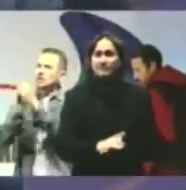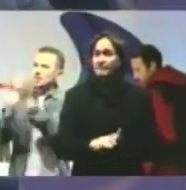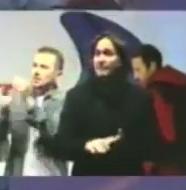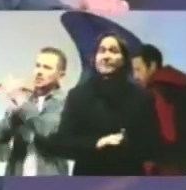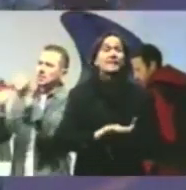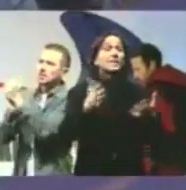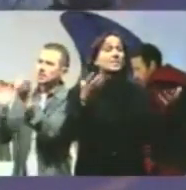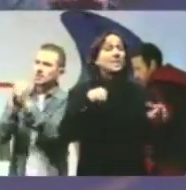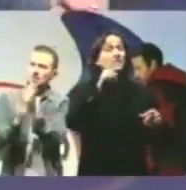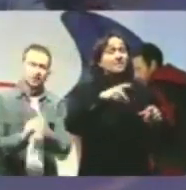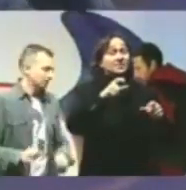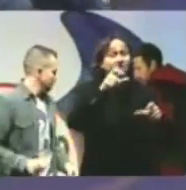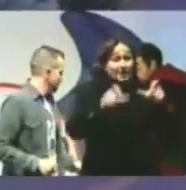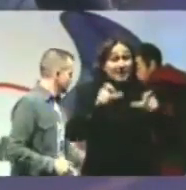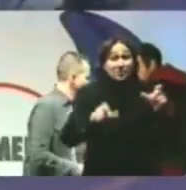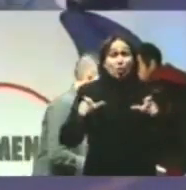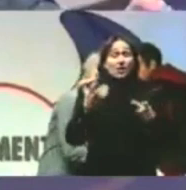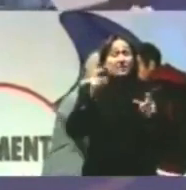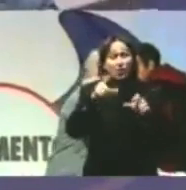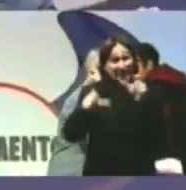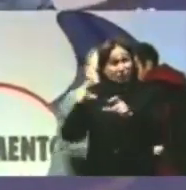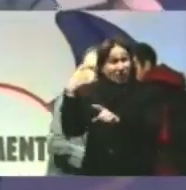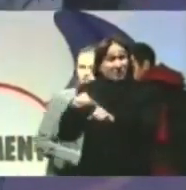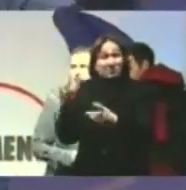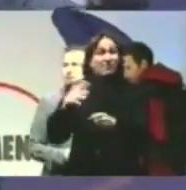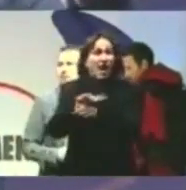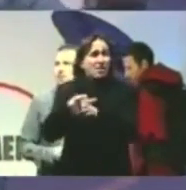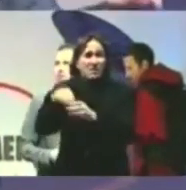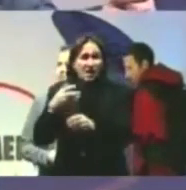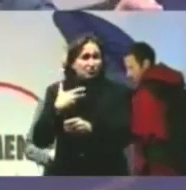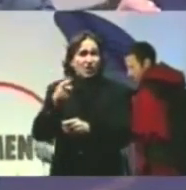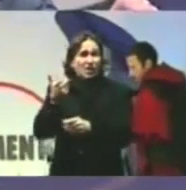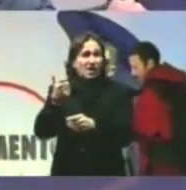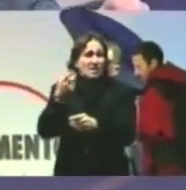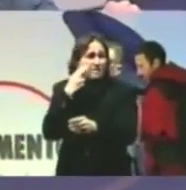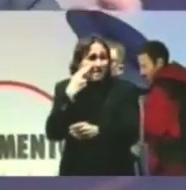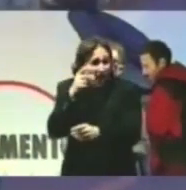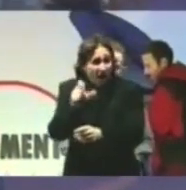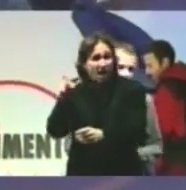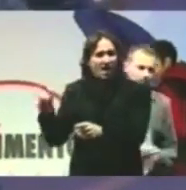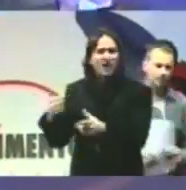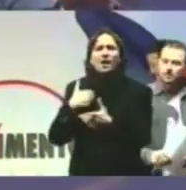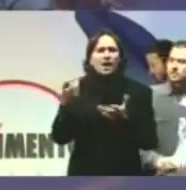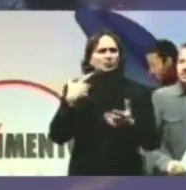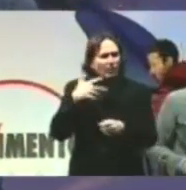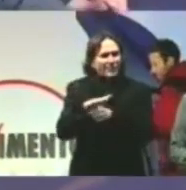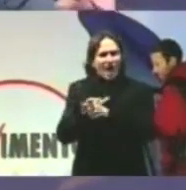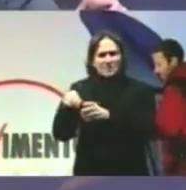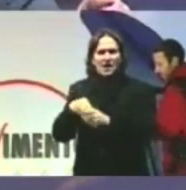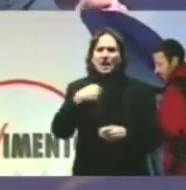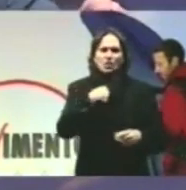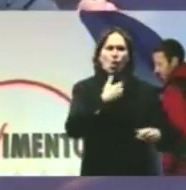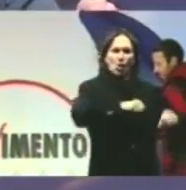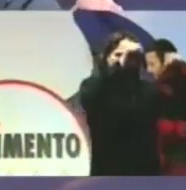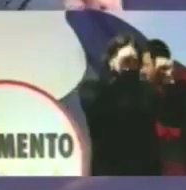Queste sono persone, sono padri di famiglia, hanno una famiglia. Io posso chiudere, posso